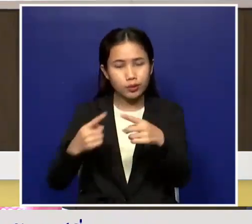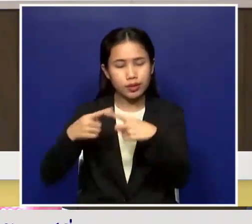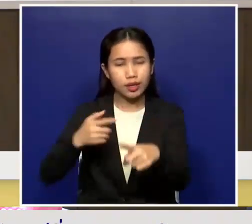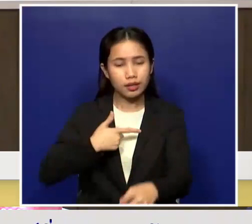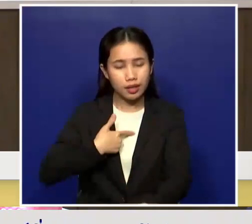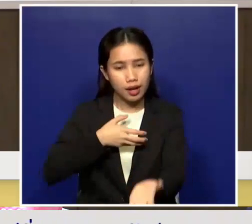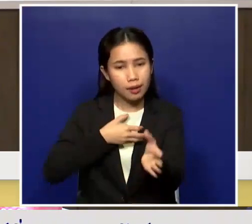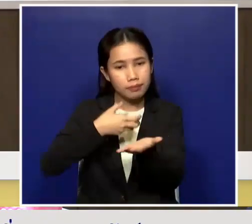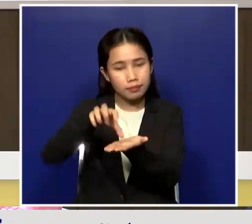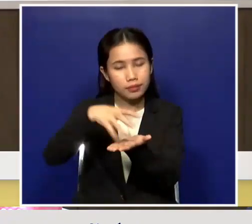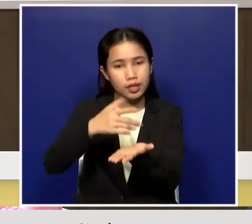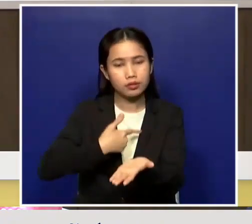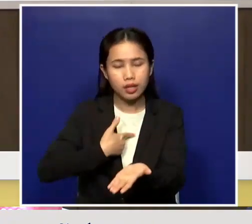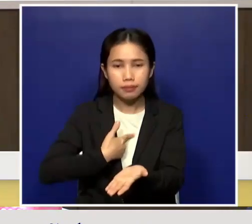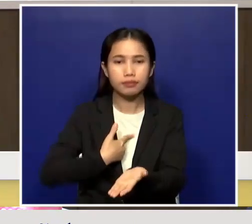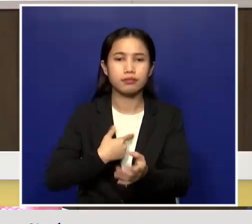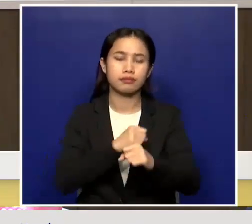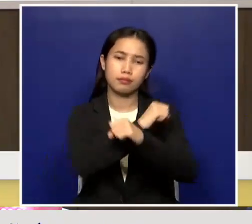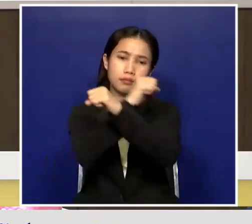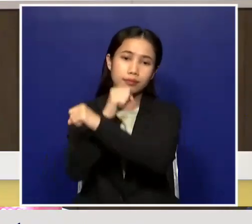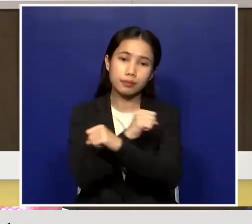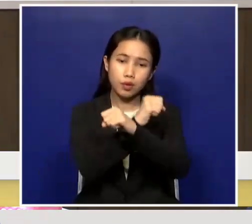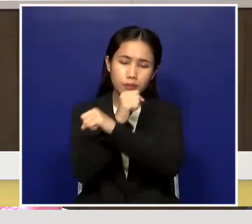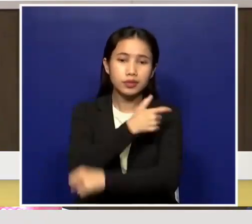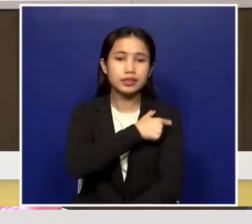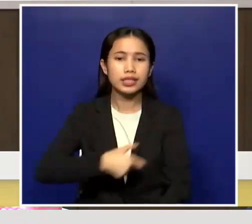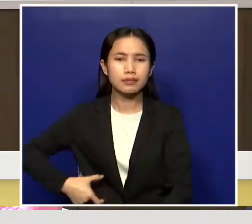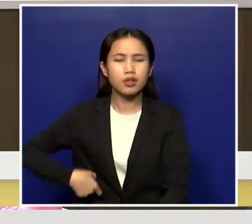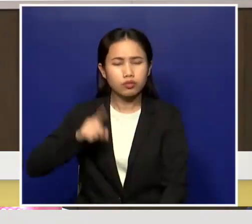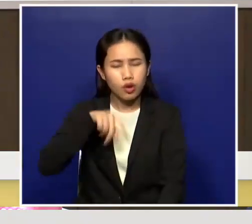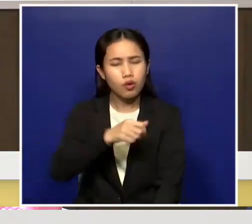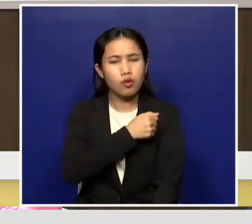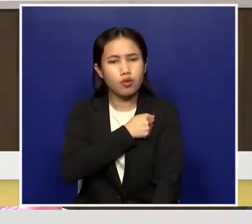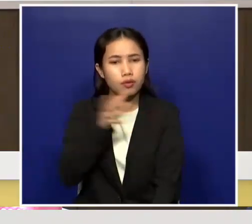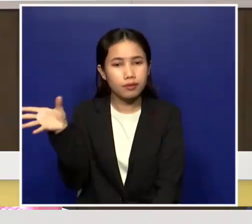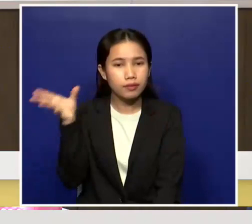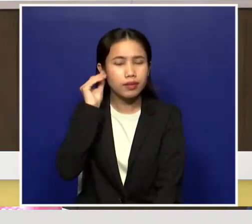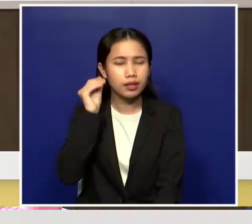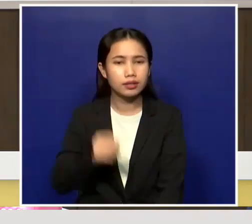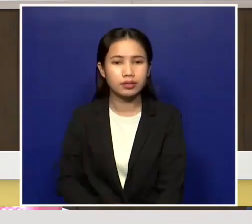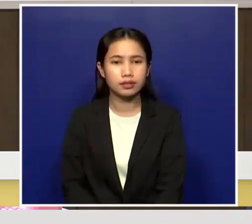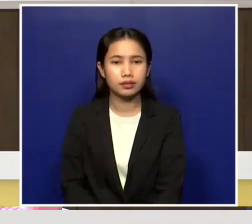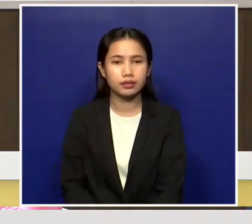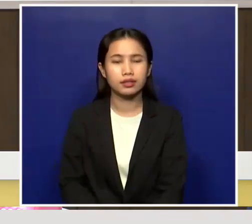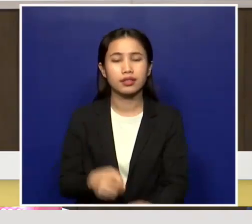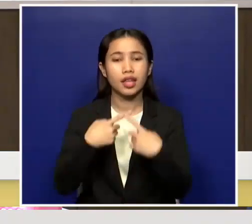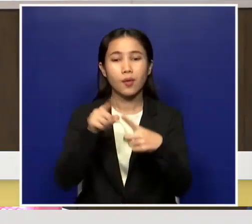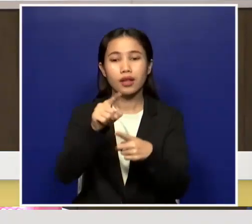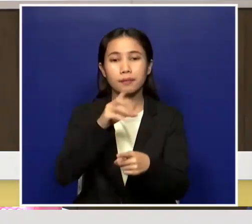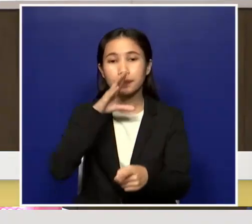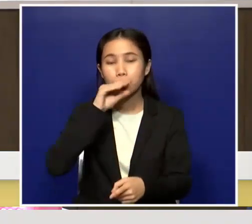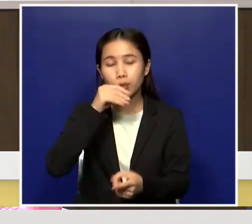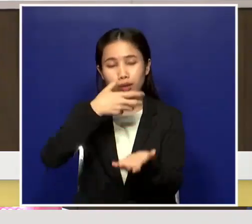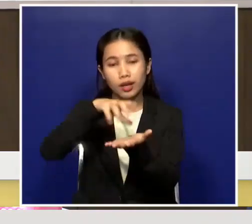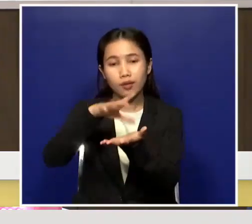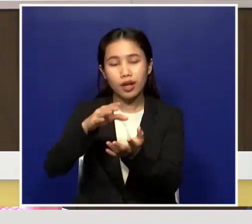เชิดชูสถาบันทั้งสิ้นทนฟังหน่อยเถอะครับพอมันไปกระทบตัวคนที่ท่านมีความรู้สึกว่าเขาเอื้อท่